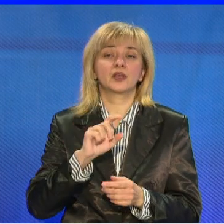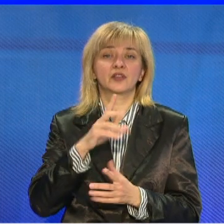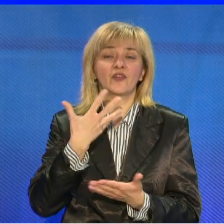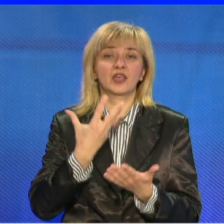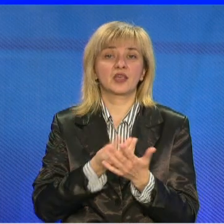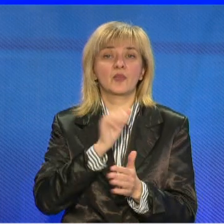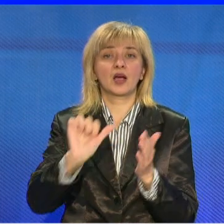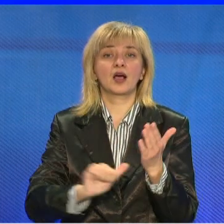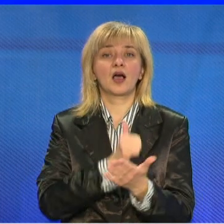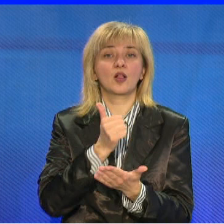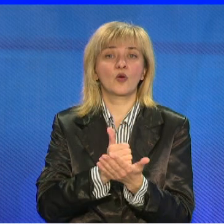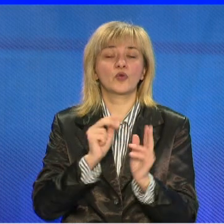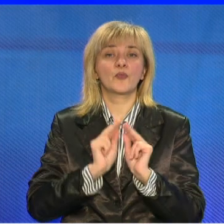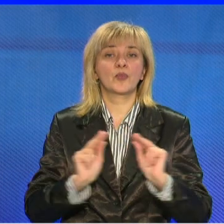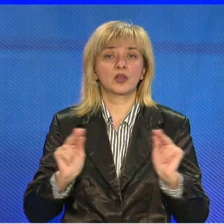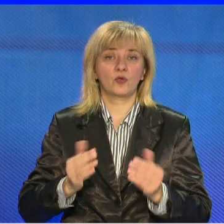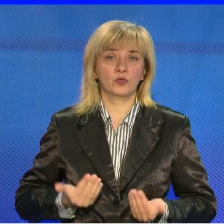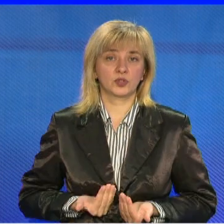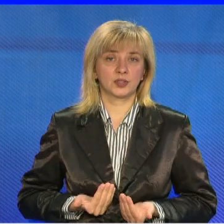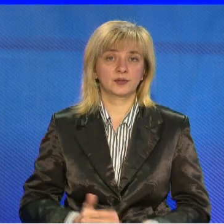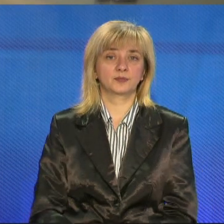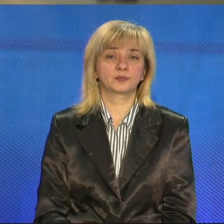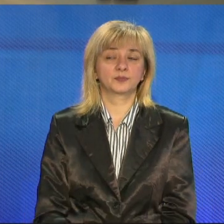сваім галоўным педагогам у жыцці.